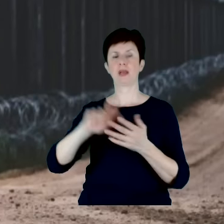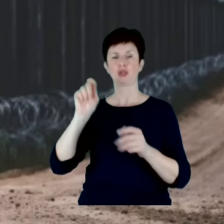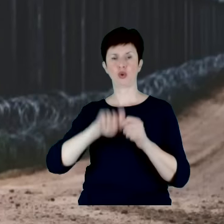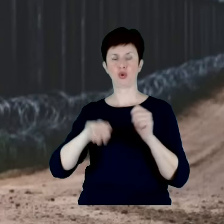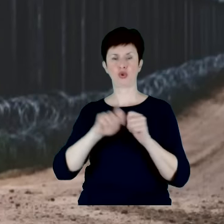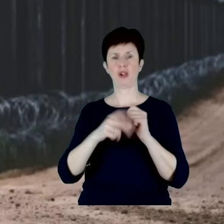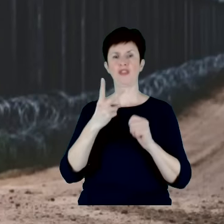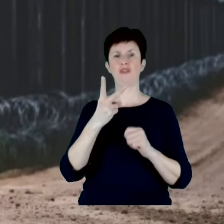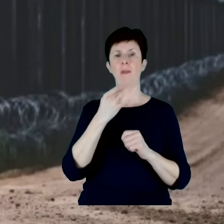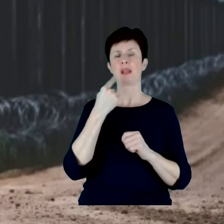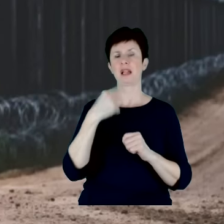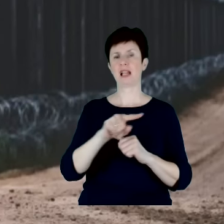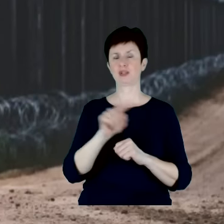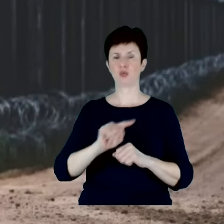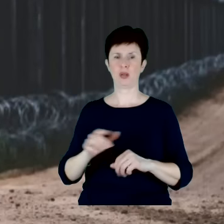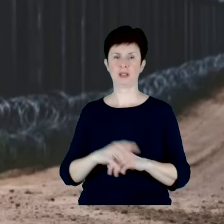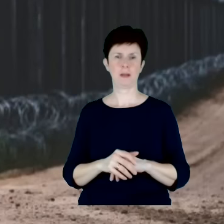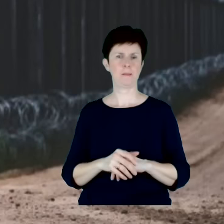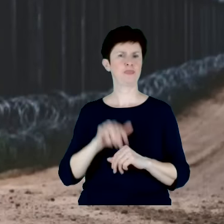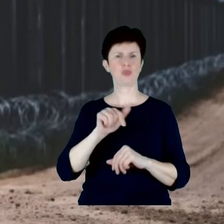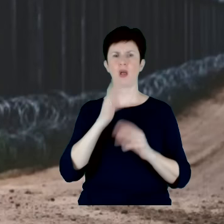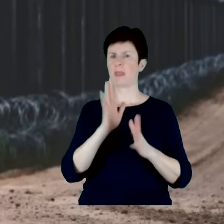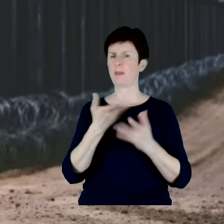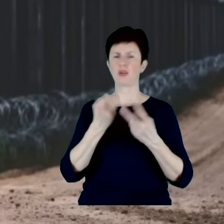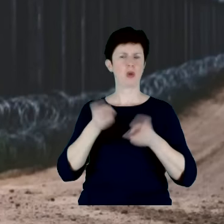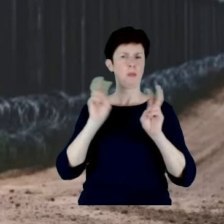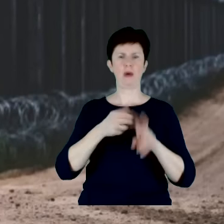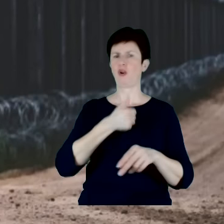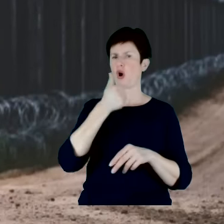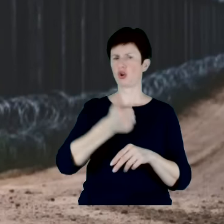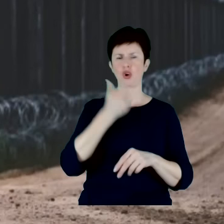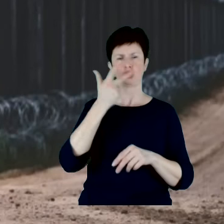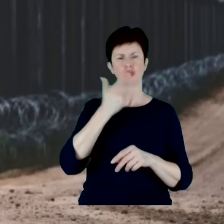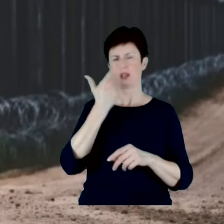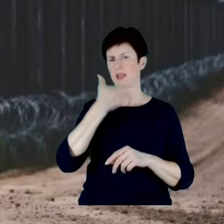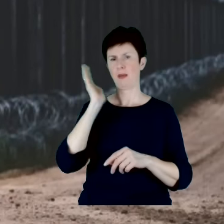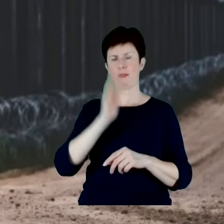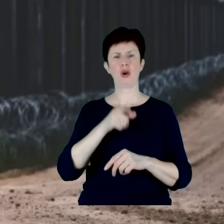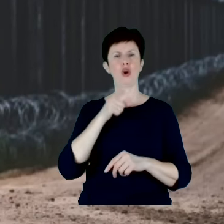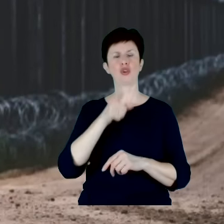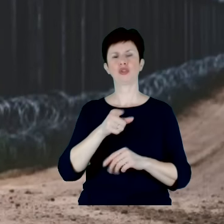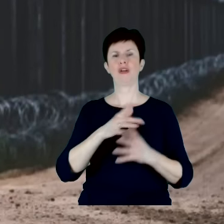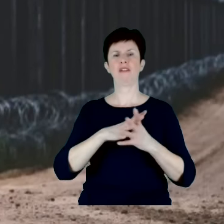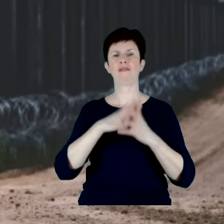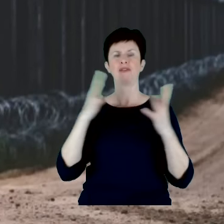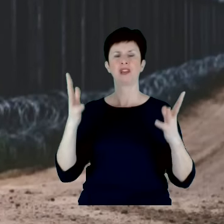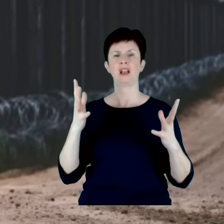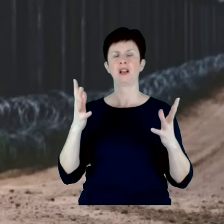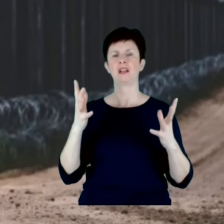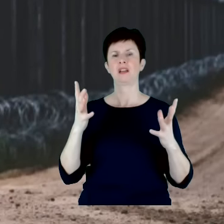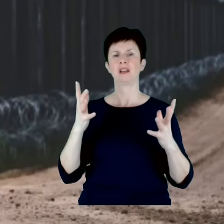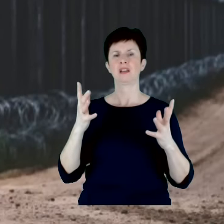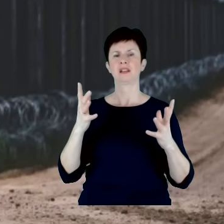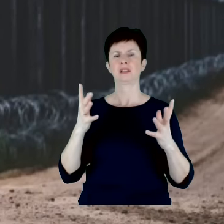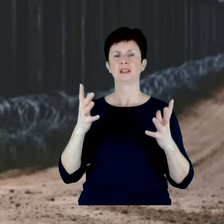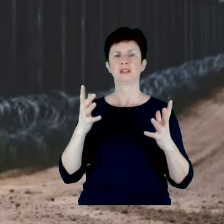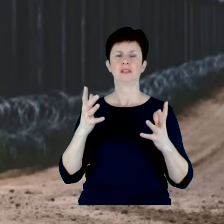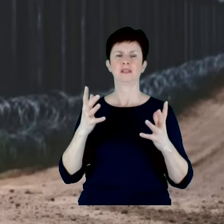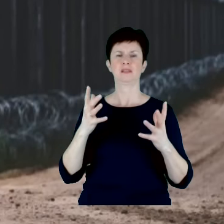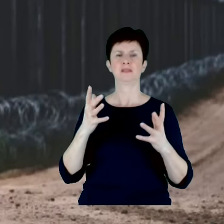nie powstanie ani w ciągu roku, ani w ciągu 3 lat, bo to będzie wielki wał. Mówił wtedy Donald Tusk.